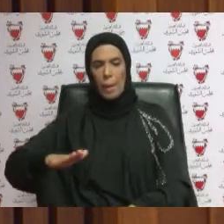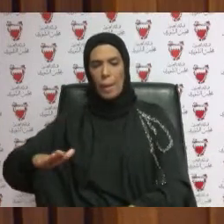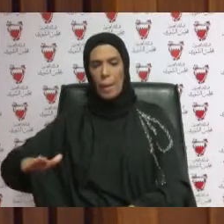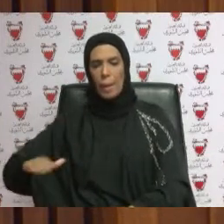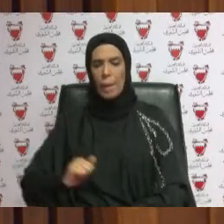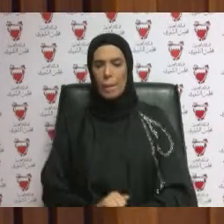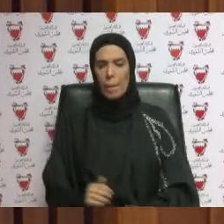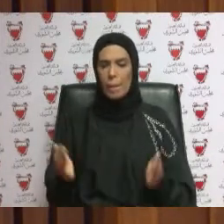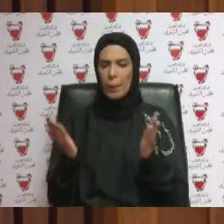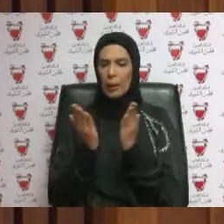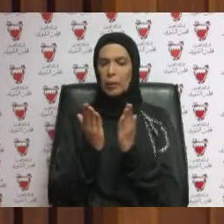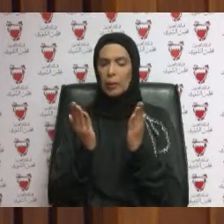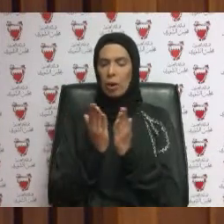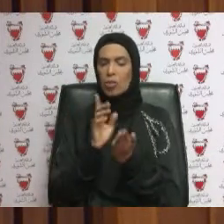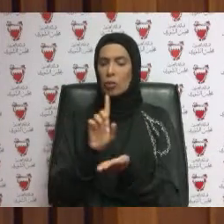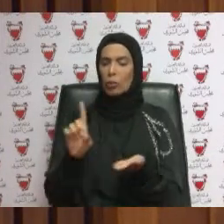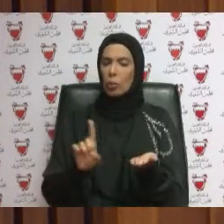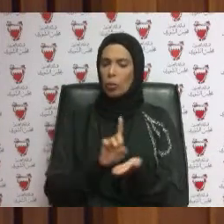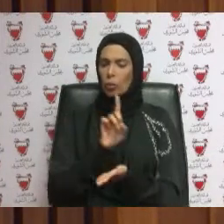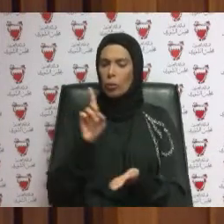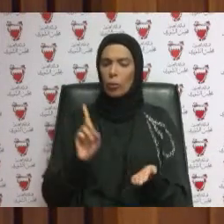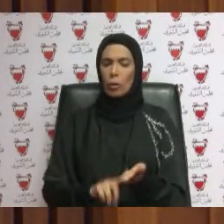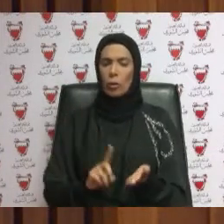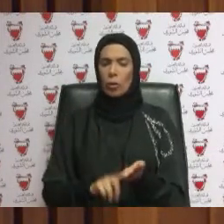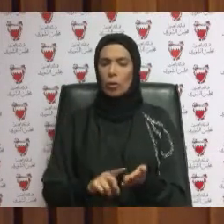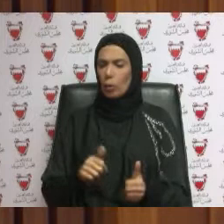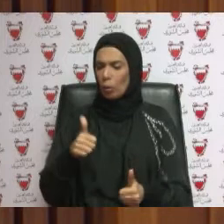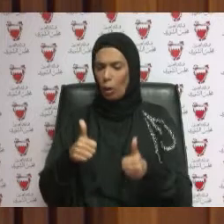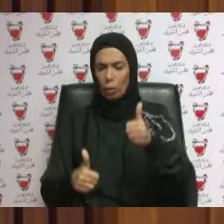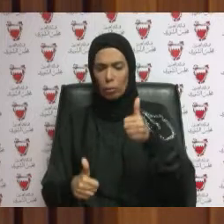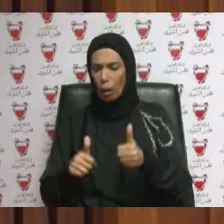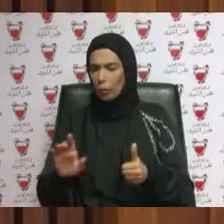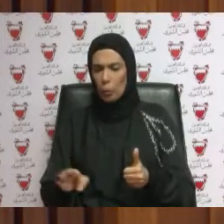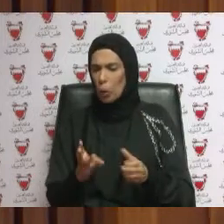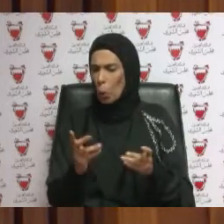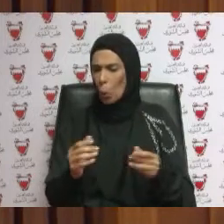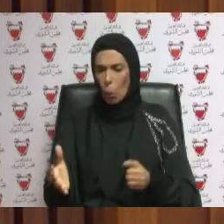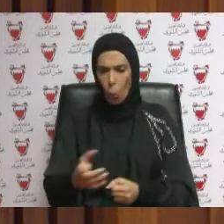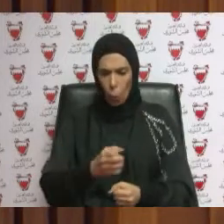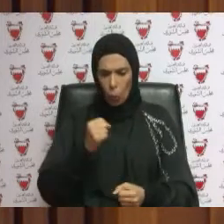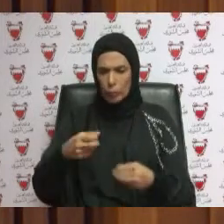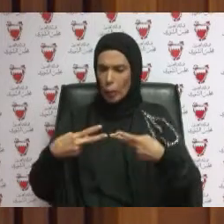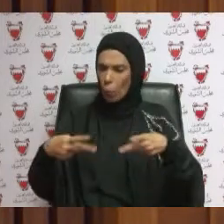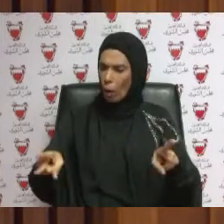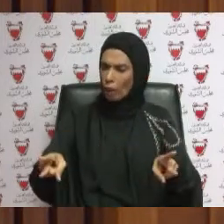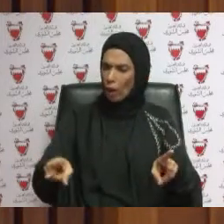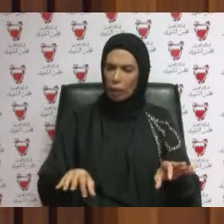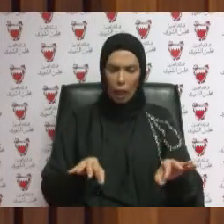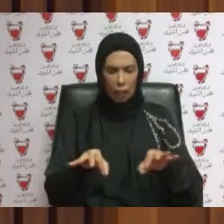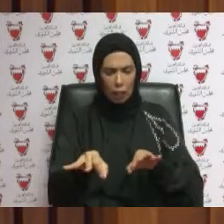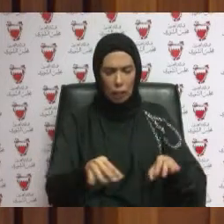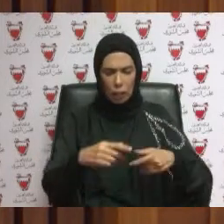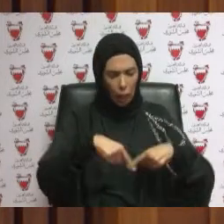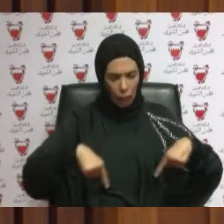أعداد الدراسات البيئية اللازمة وتقييم الأثر البيئي كشرط للحصول على الموافقة التخطيطية،